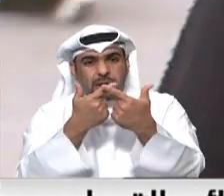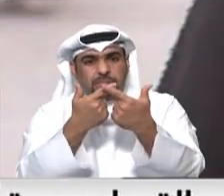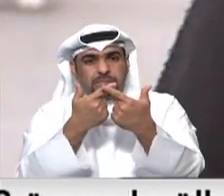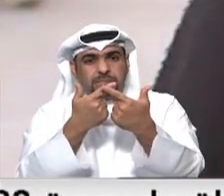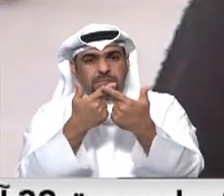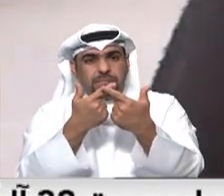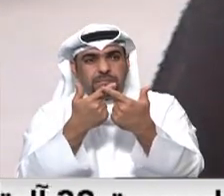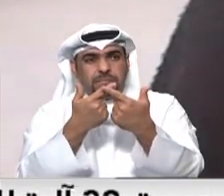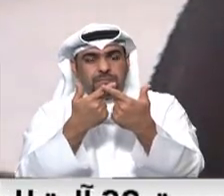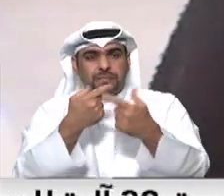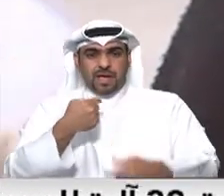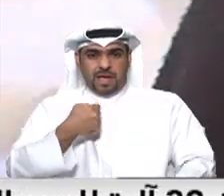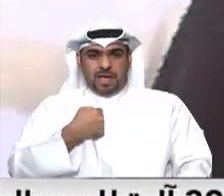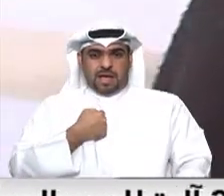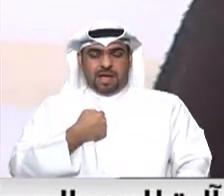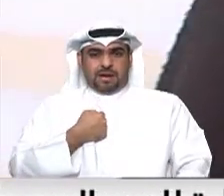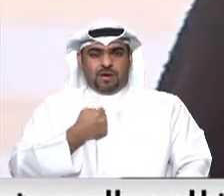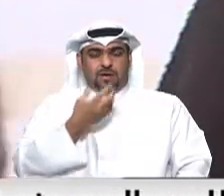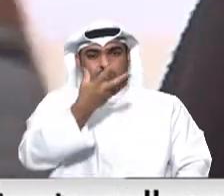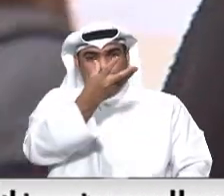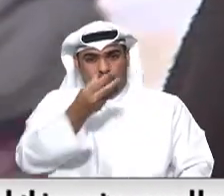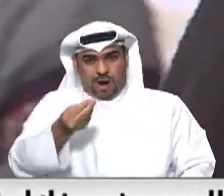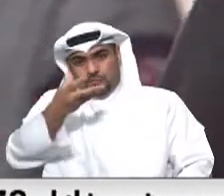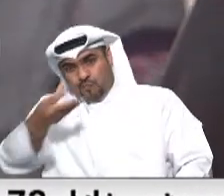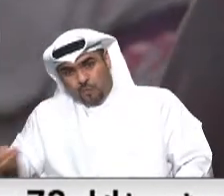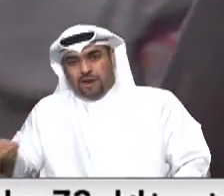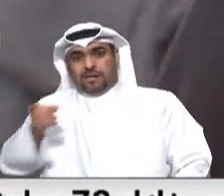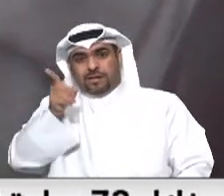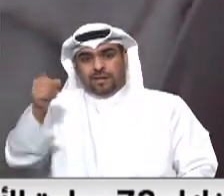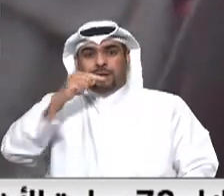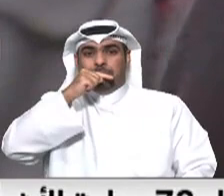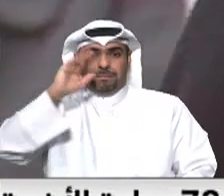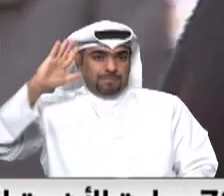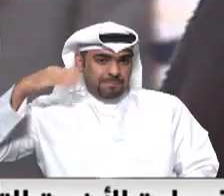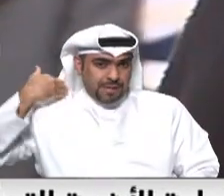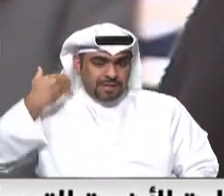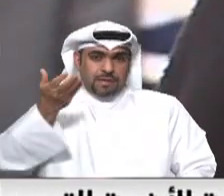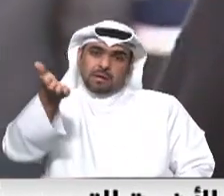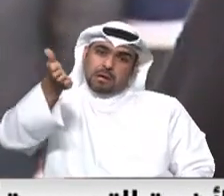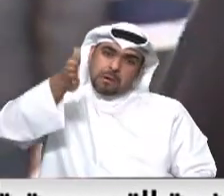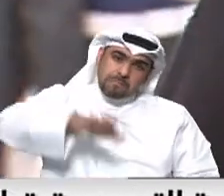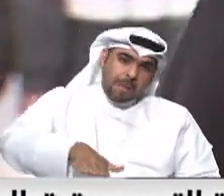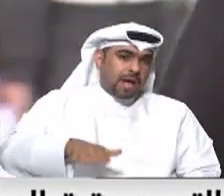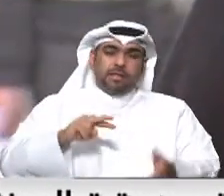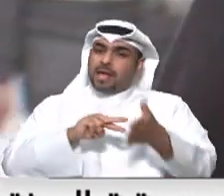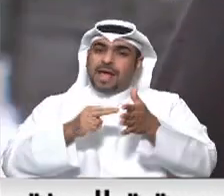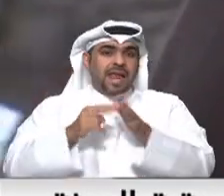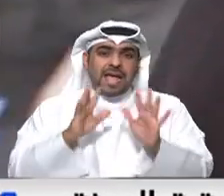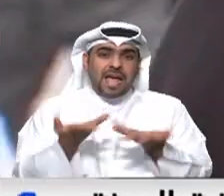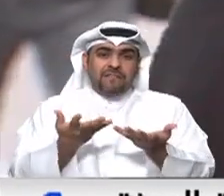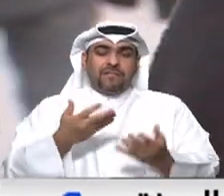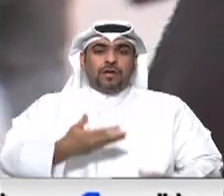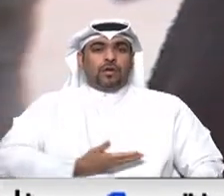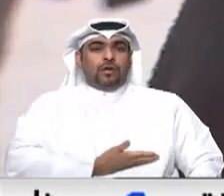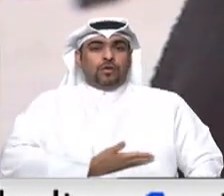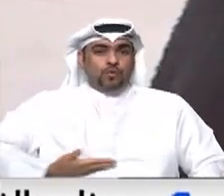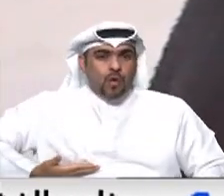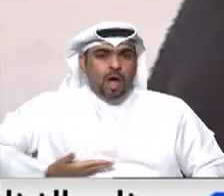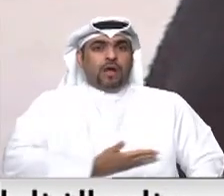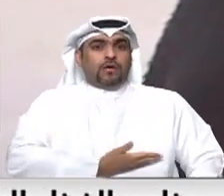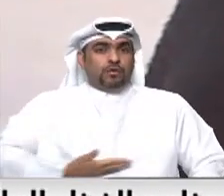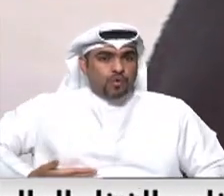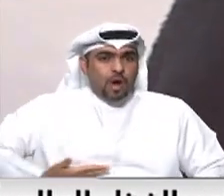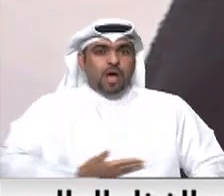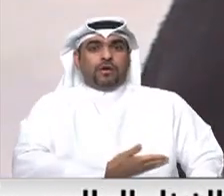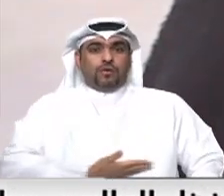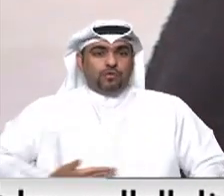بنت ابني ماتت وهو طول الليل واحنا في المدرسه طول جوعانه جوعانه جوعانه، خبزه ملاتش، خبزه صغيره اطعمها